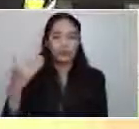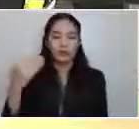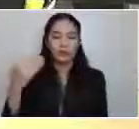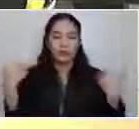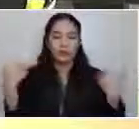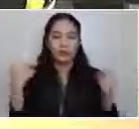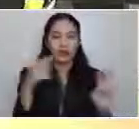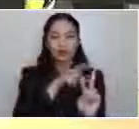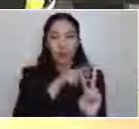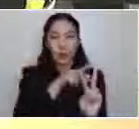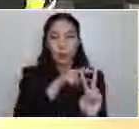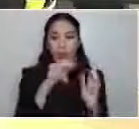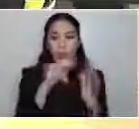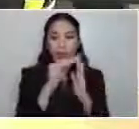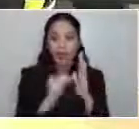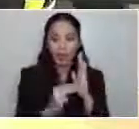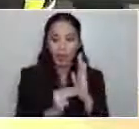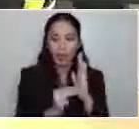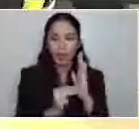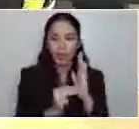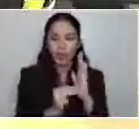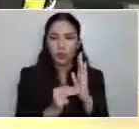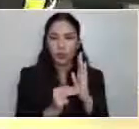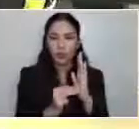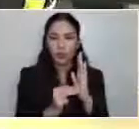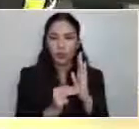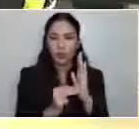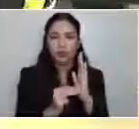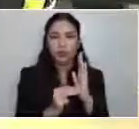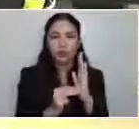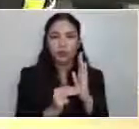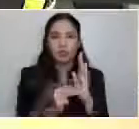pagka nandyan na yung eroplano luna ng mga Sinovac vaccine. Maraming salamat sa iyo, Kenneth Pasyente. Ingat dyan.